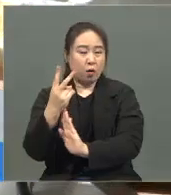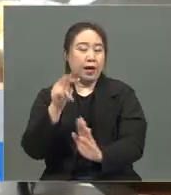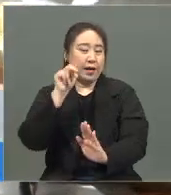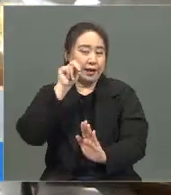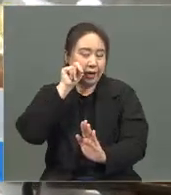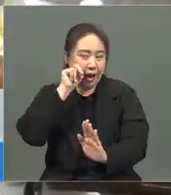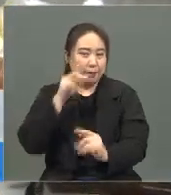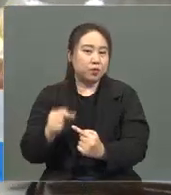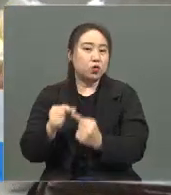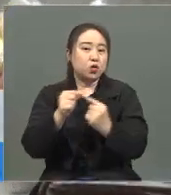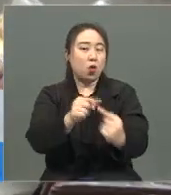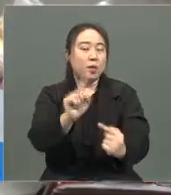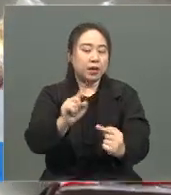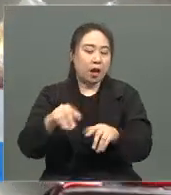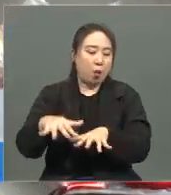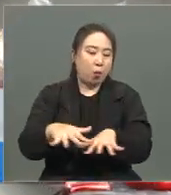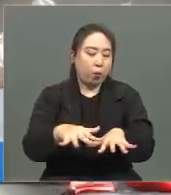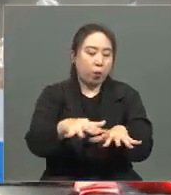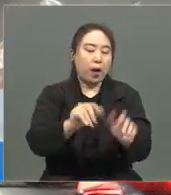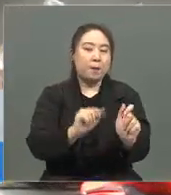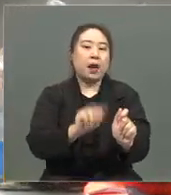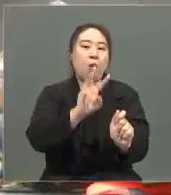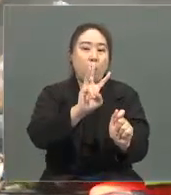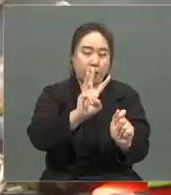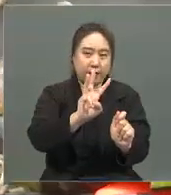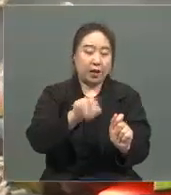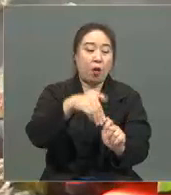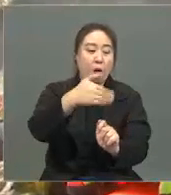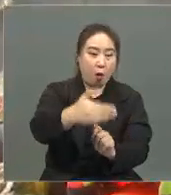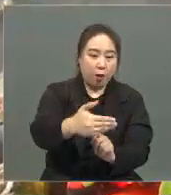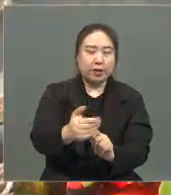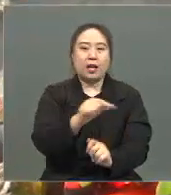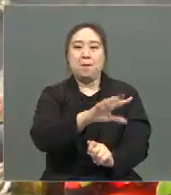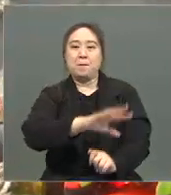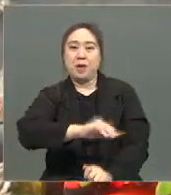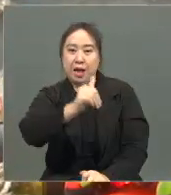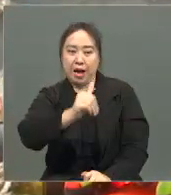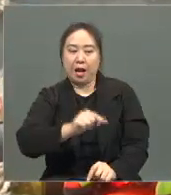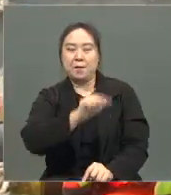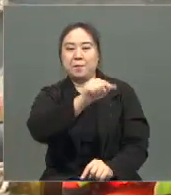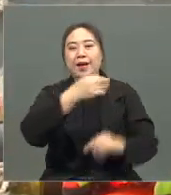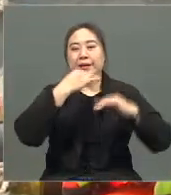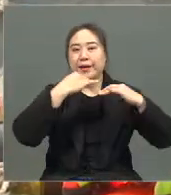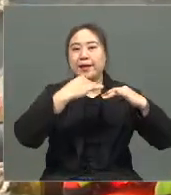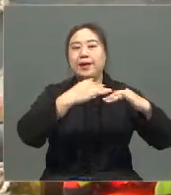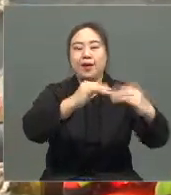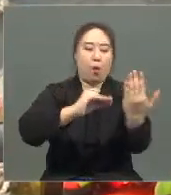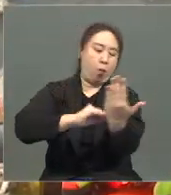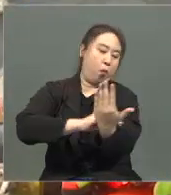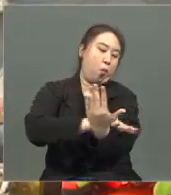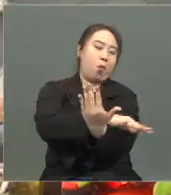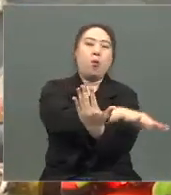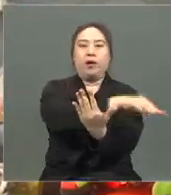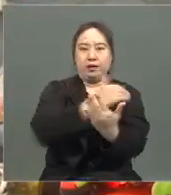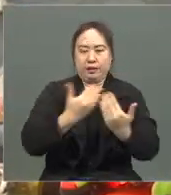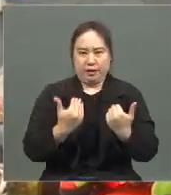ทางอำเภอวังวิเศษห้วยยอดก่อนที่จะไหลเข้าสู่เมืองแล้วก็ออกสู่ทะเลอันดามันค่ะซึ่งอย่างที่ชาวบ้าน